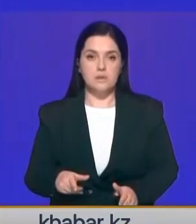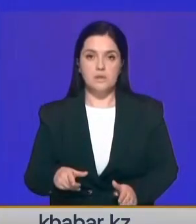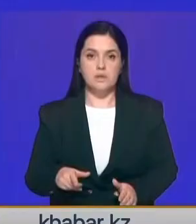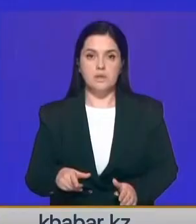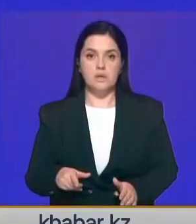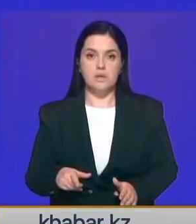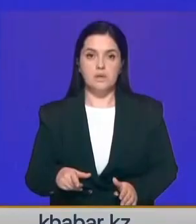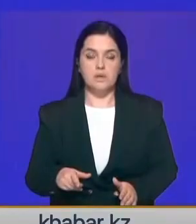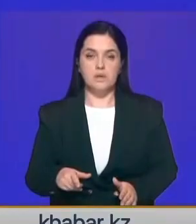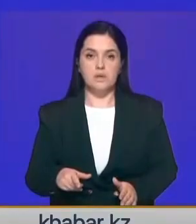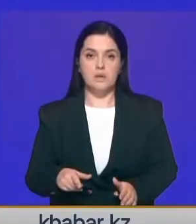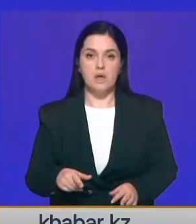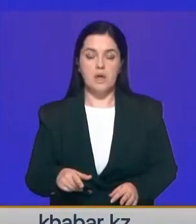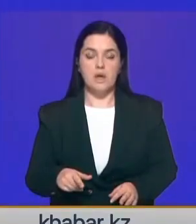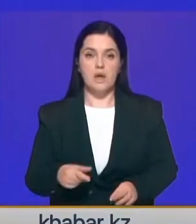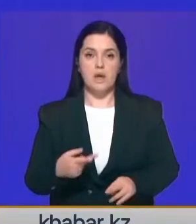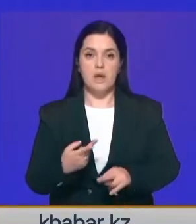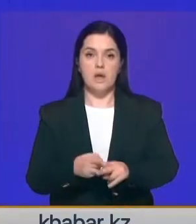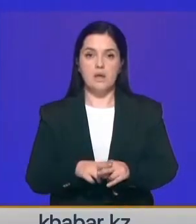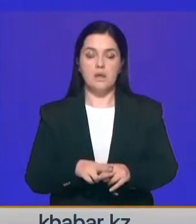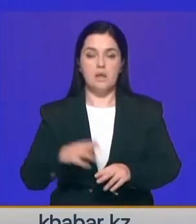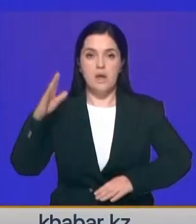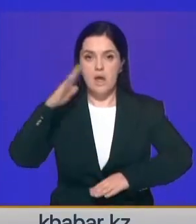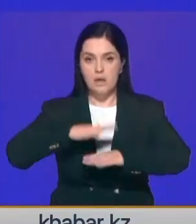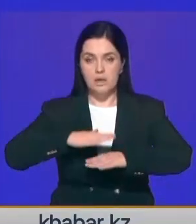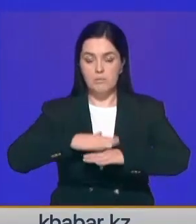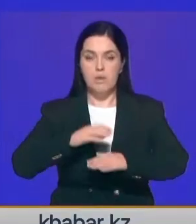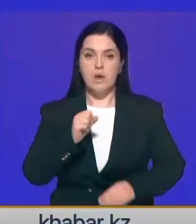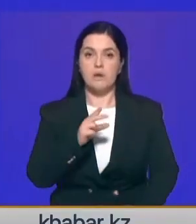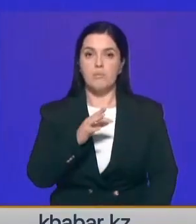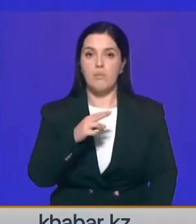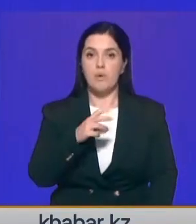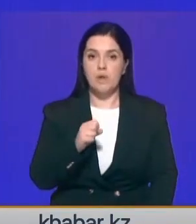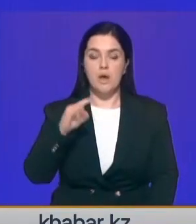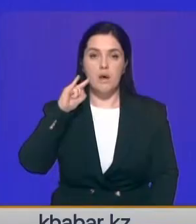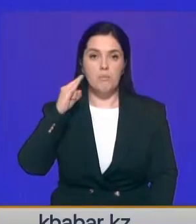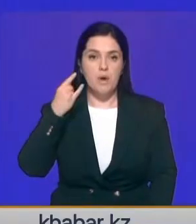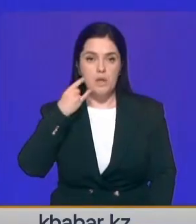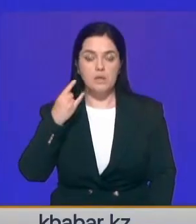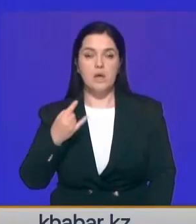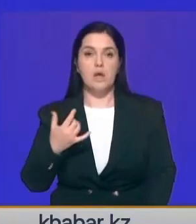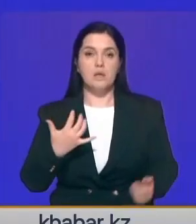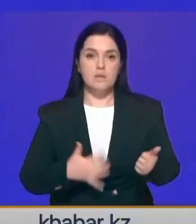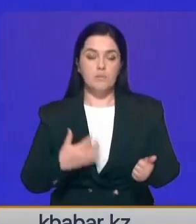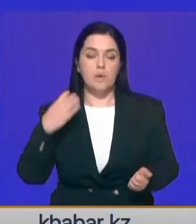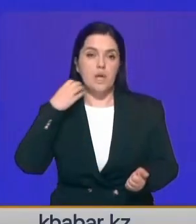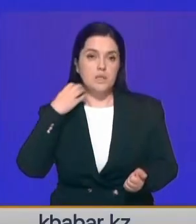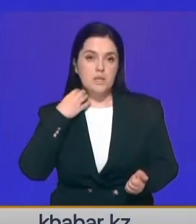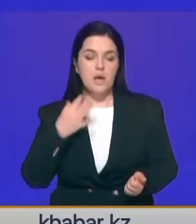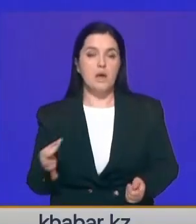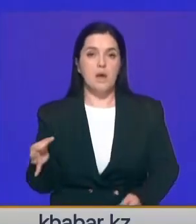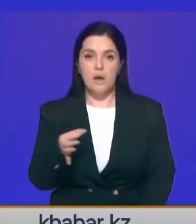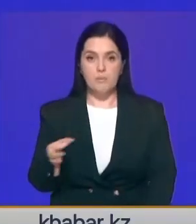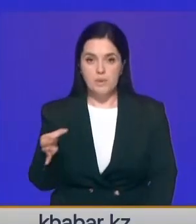На 1 ноября текущего года акиматами Акмолинская, Павлодарская, Жамбылская, Кызылординской